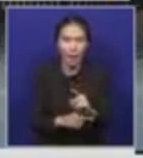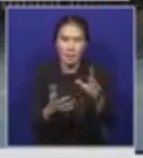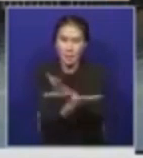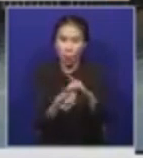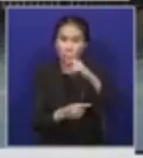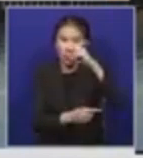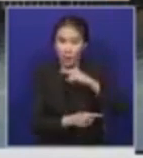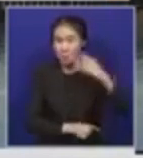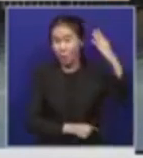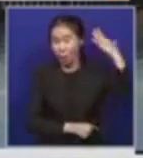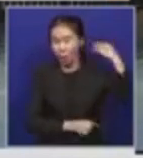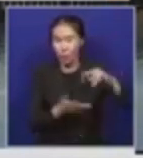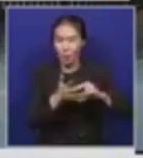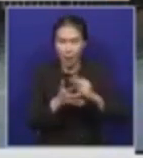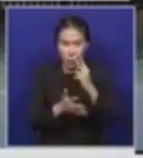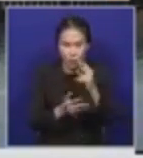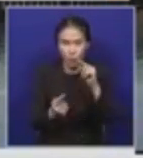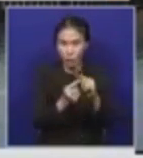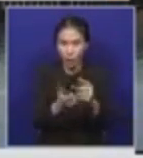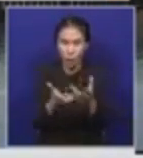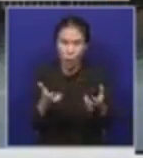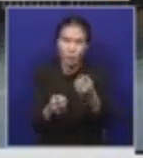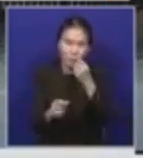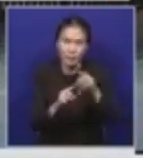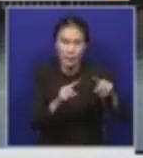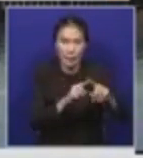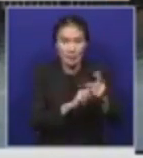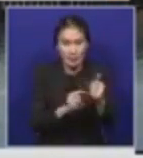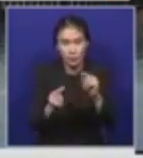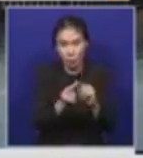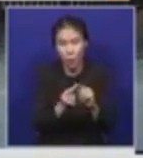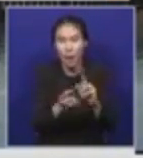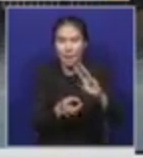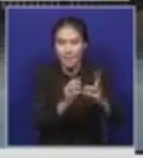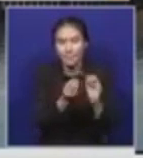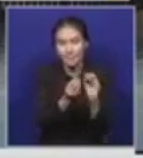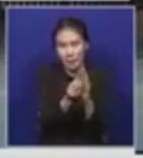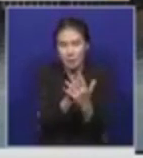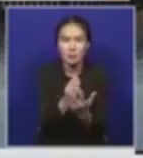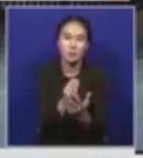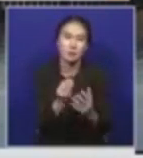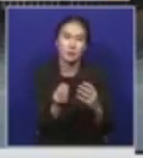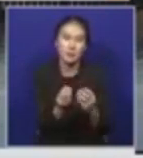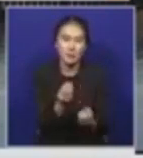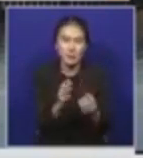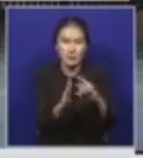ทยเนี่ยนะครับความมั่นคงทางอาหารไม่ว่าจะเป็นพืชพันธุ์ไม่ว่าจะเป็นสมุนไพรเนี่ยมันกระจายอยู่ทุกพื้น